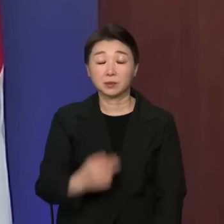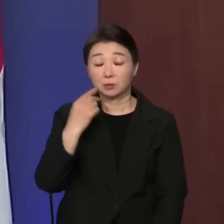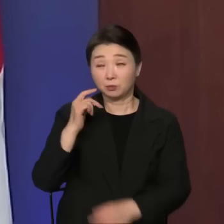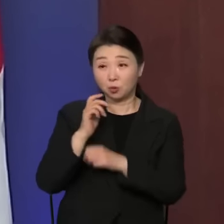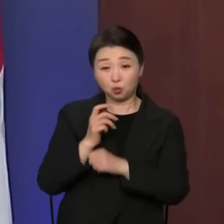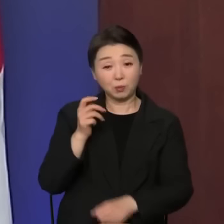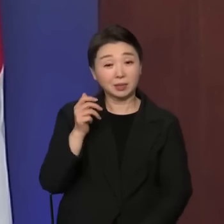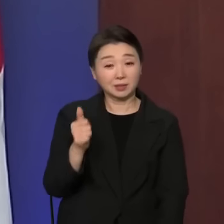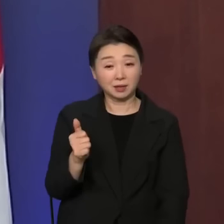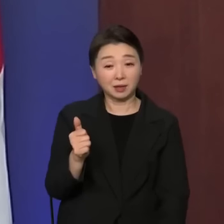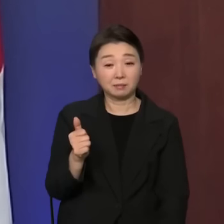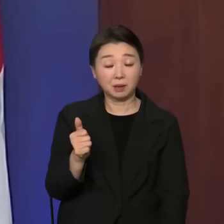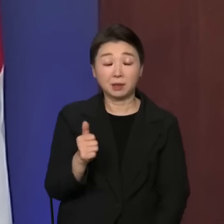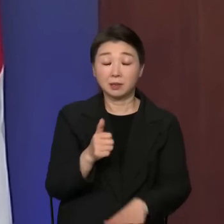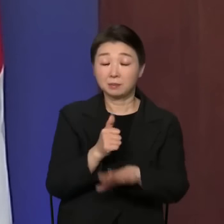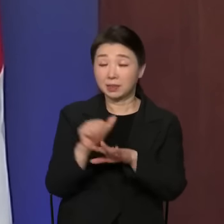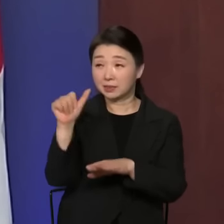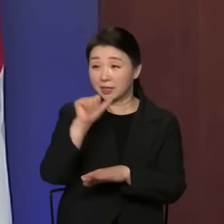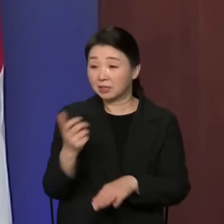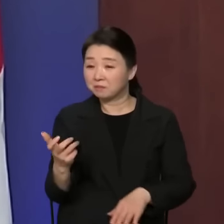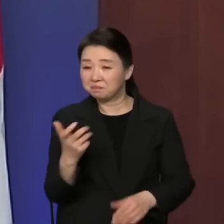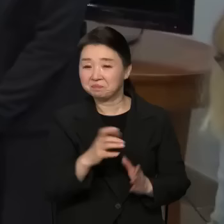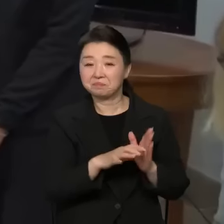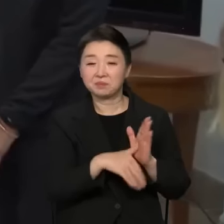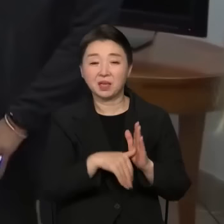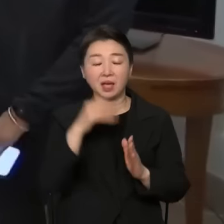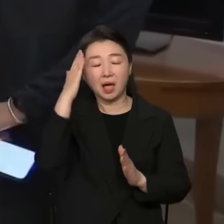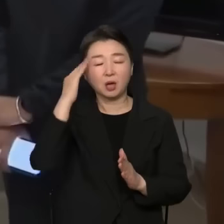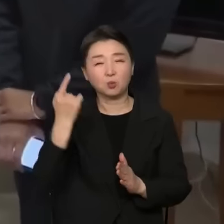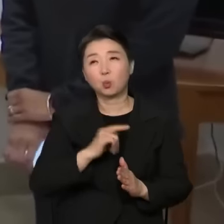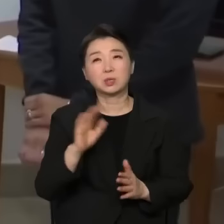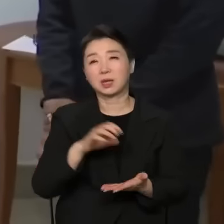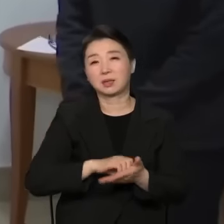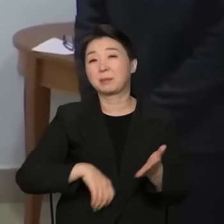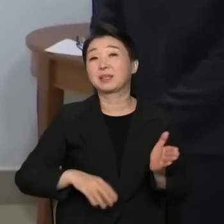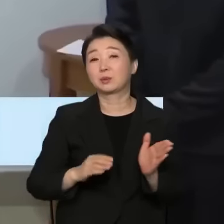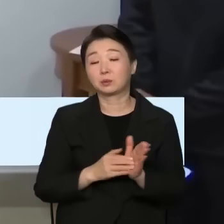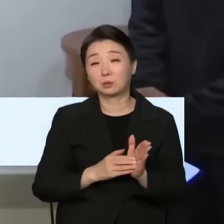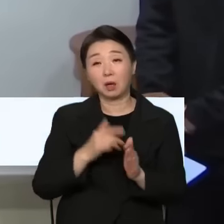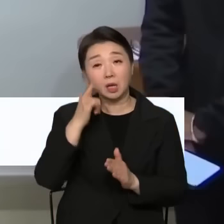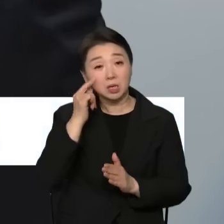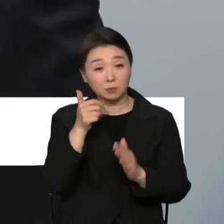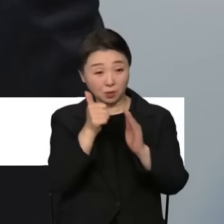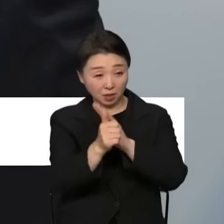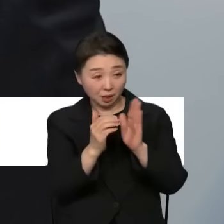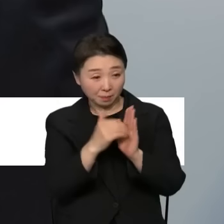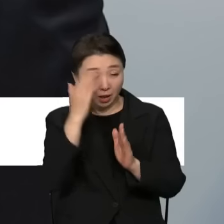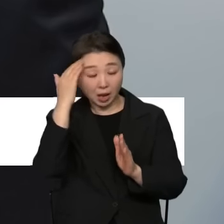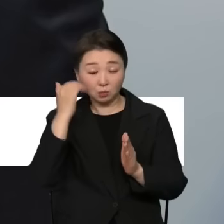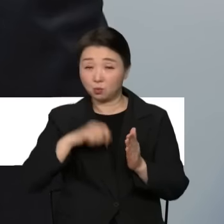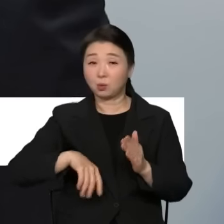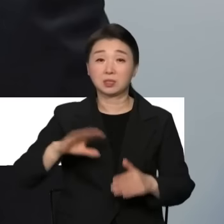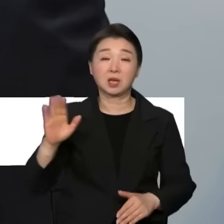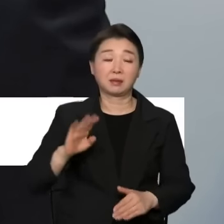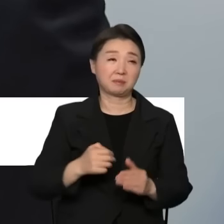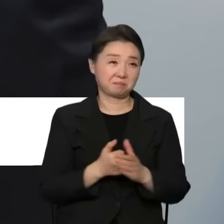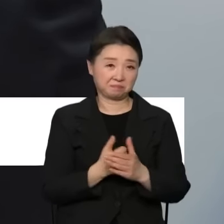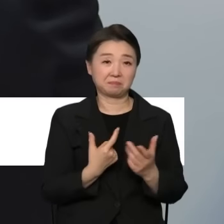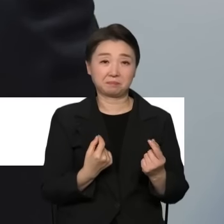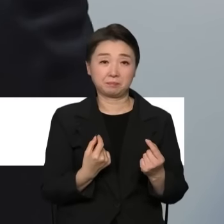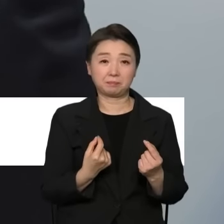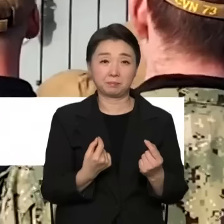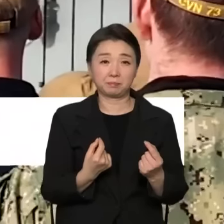국방장관은 마지막 아시아 순방에서 한국을 제외했습니다 일본만 방문하고 한국을 건너뛰는 건